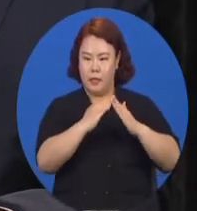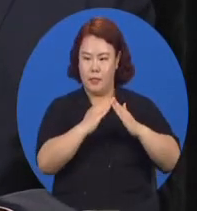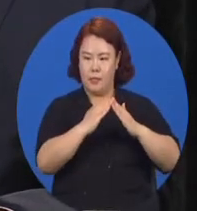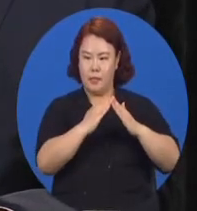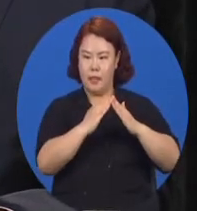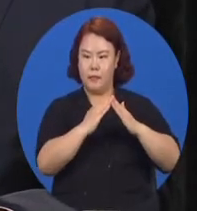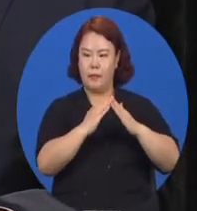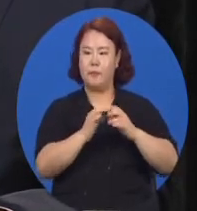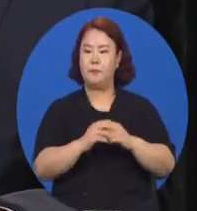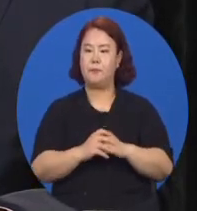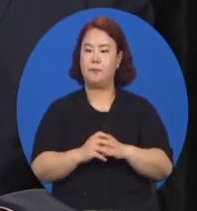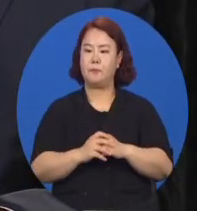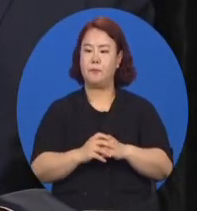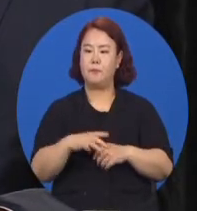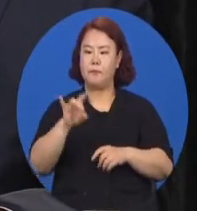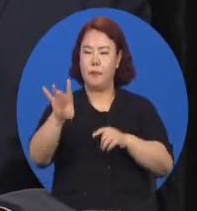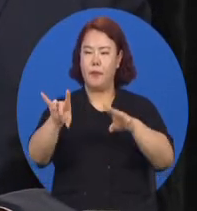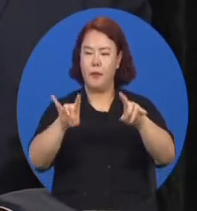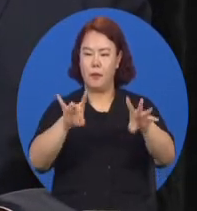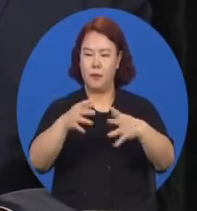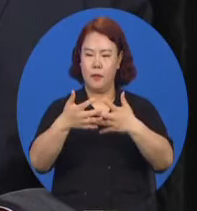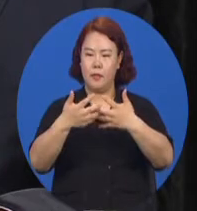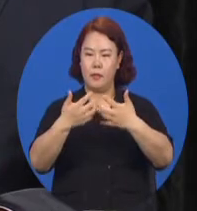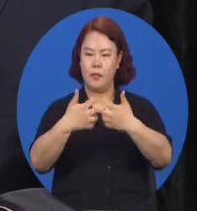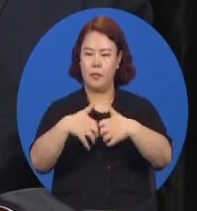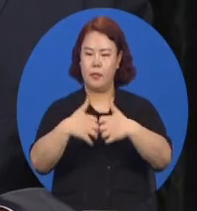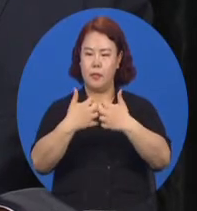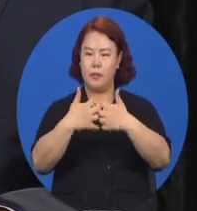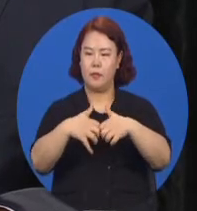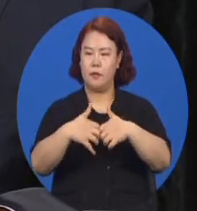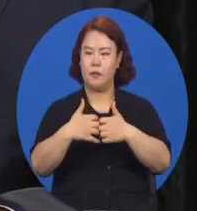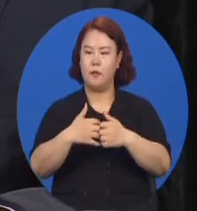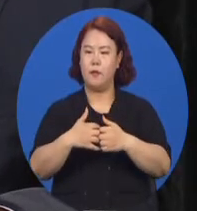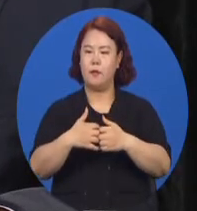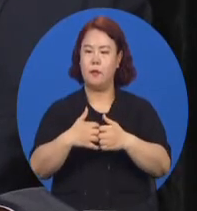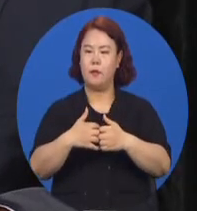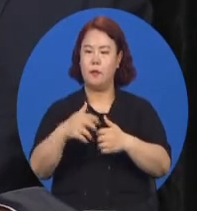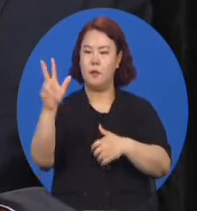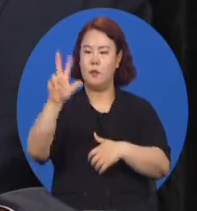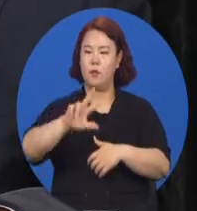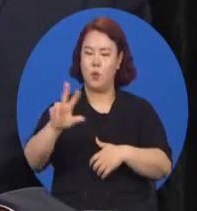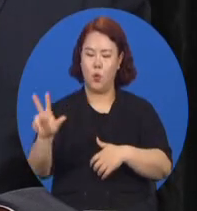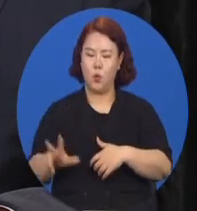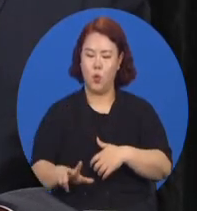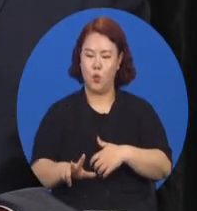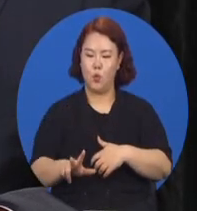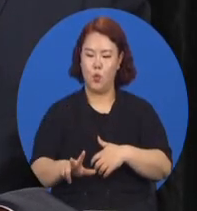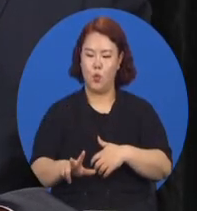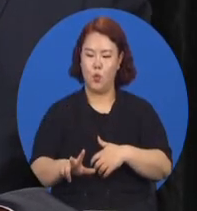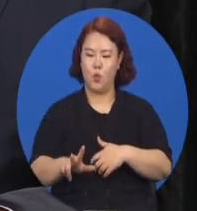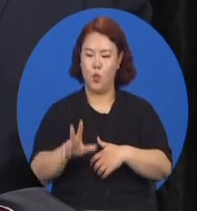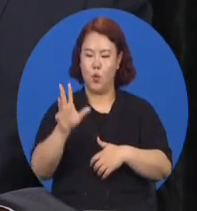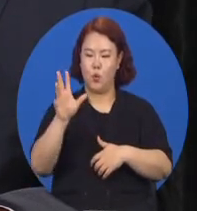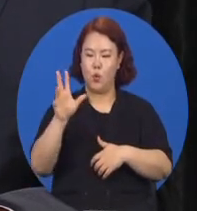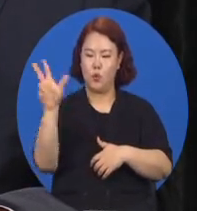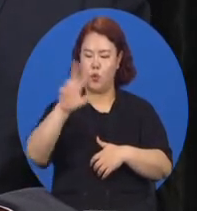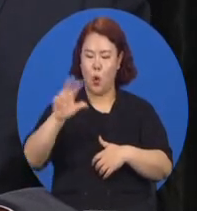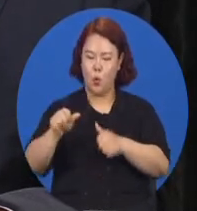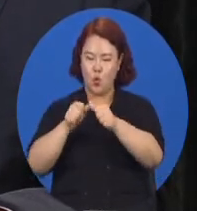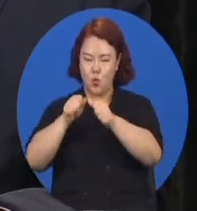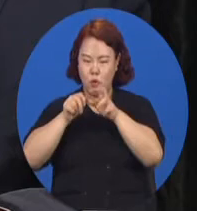이 하나하나의 시설이 이 전국적인 명소로 탄생이 되면서